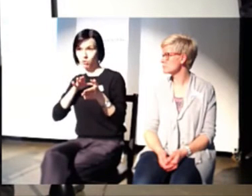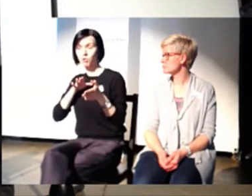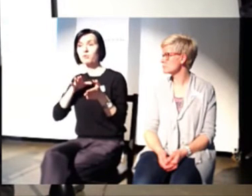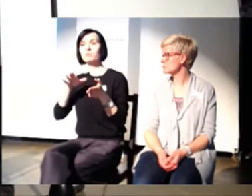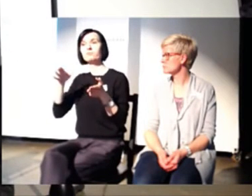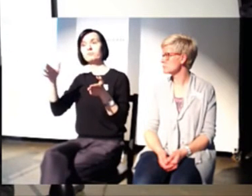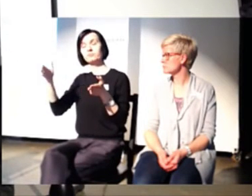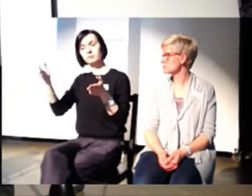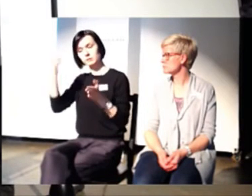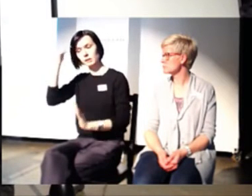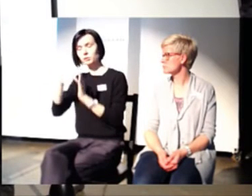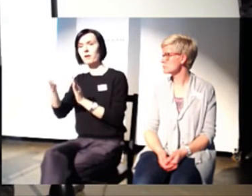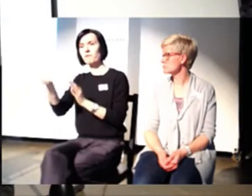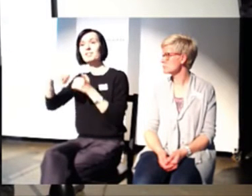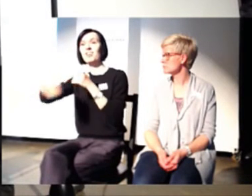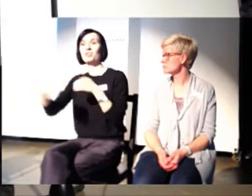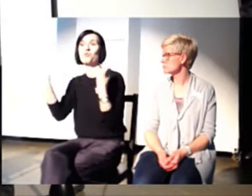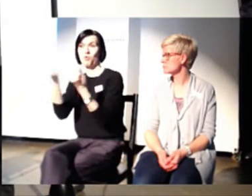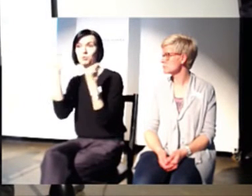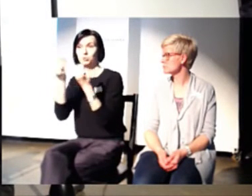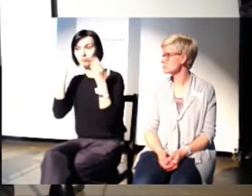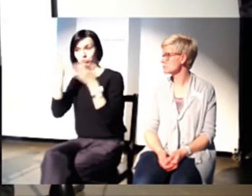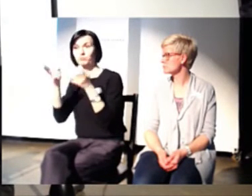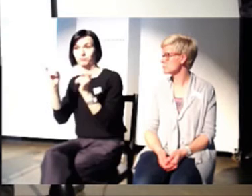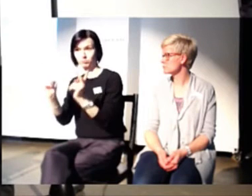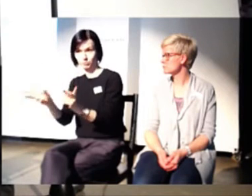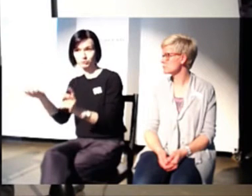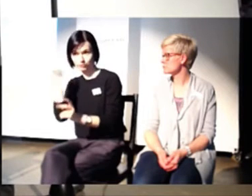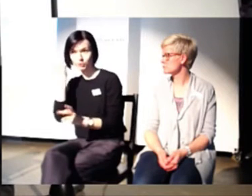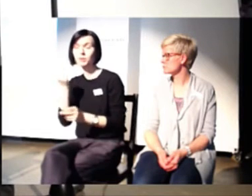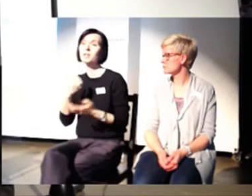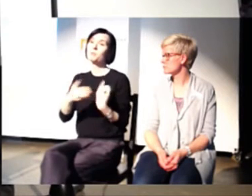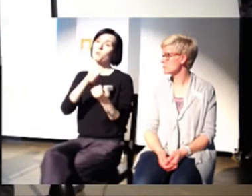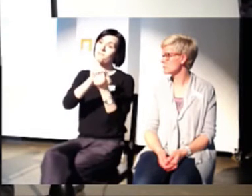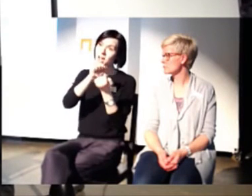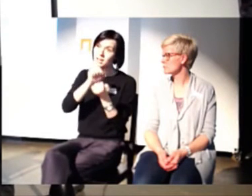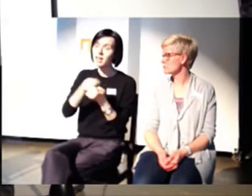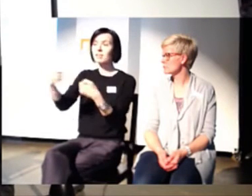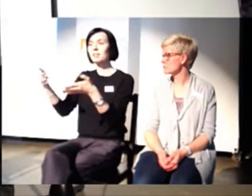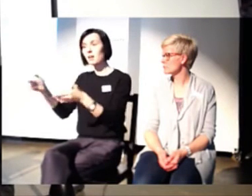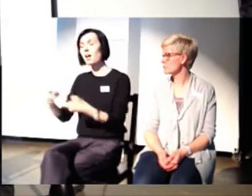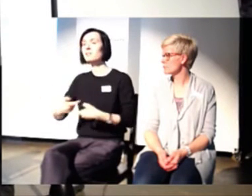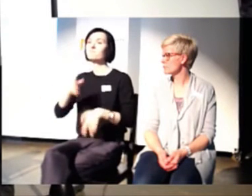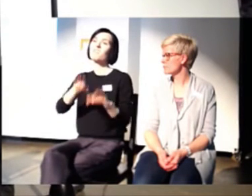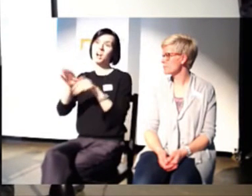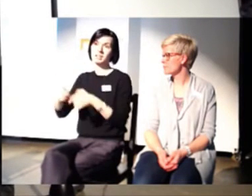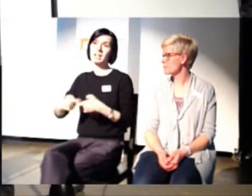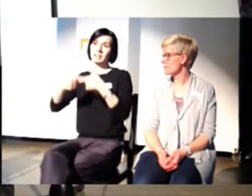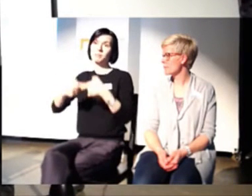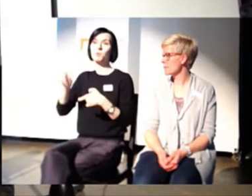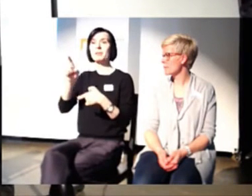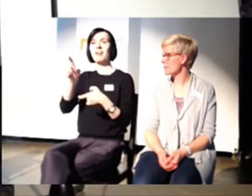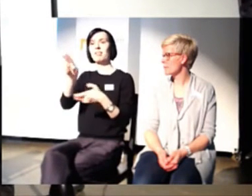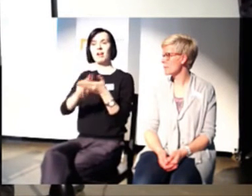pariin. Ja vastaavasti toki tilat ja työvälineet vaihtelevat riippuen taiteen alasta ja joissain